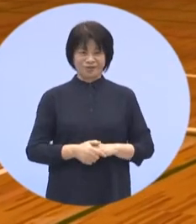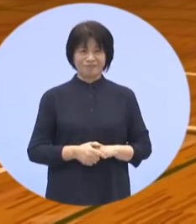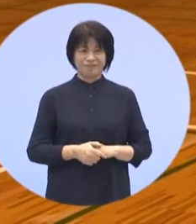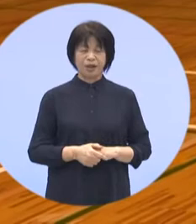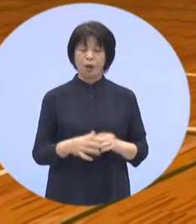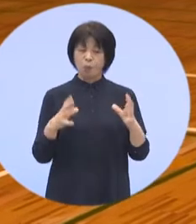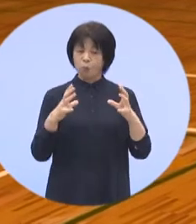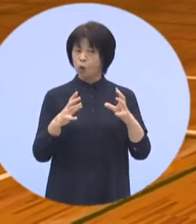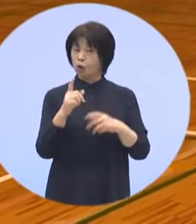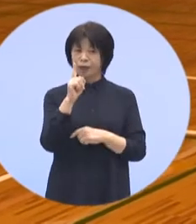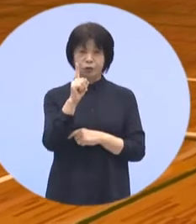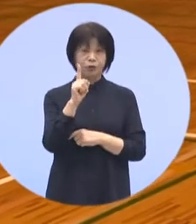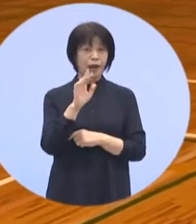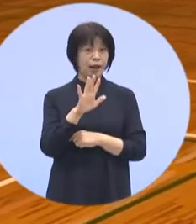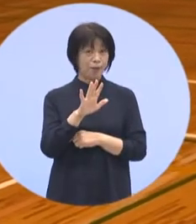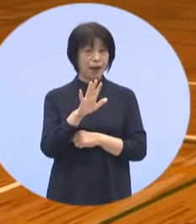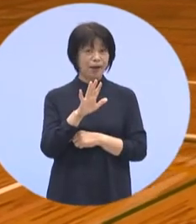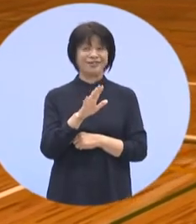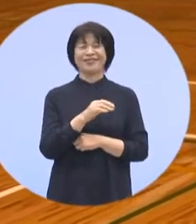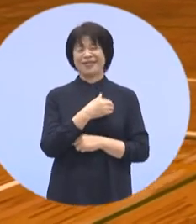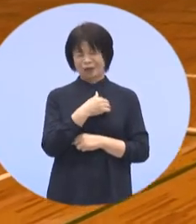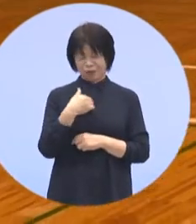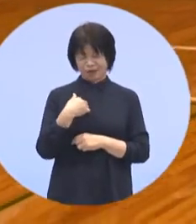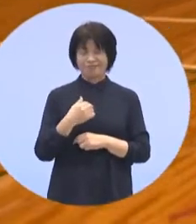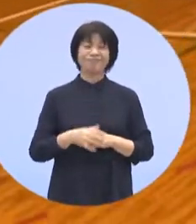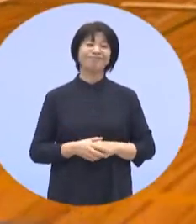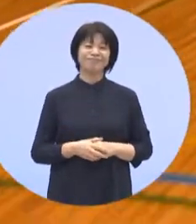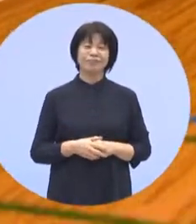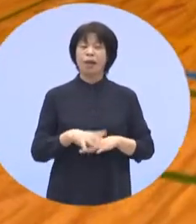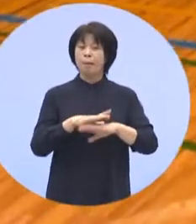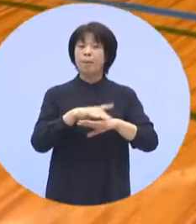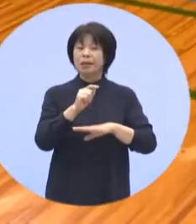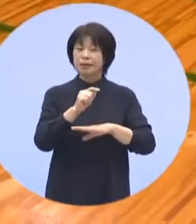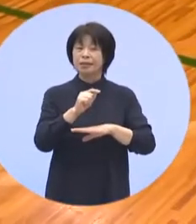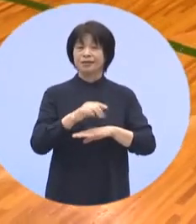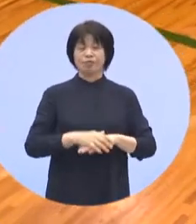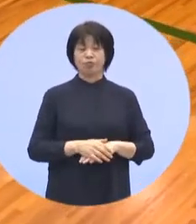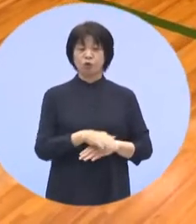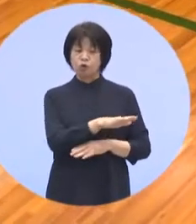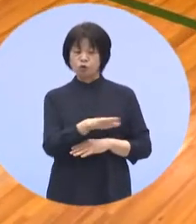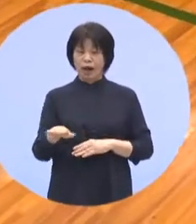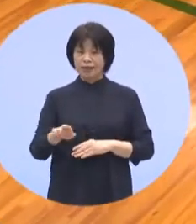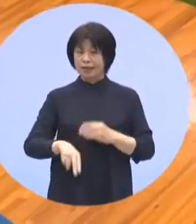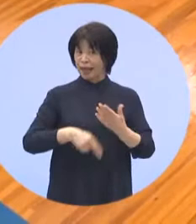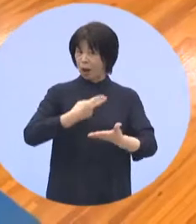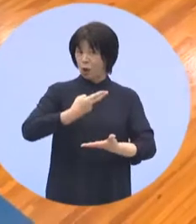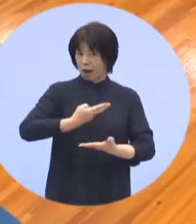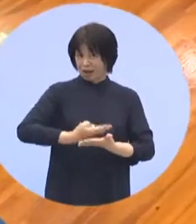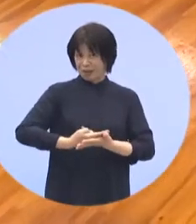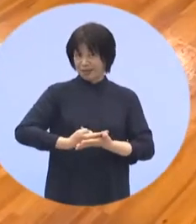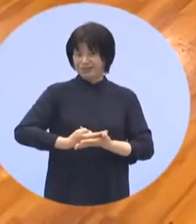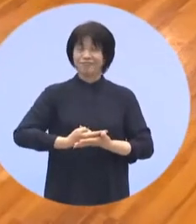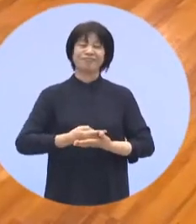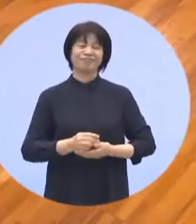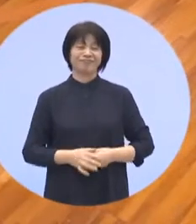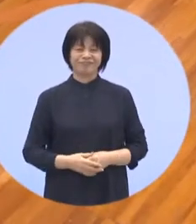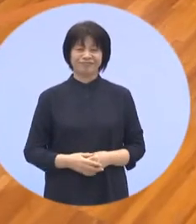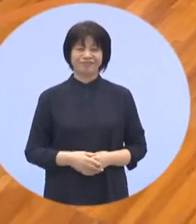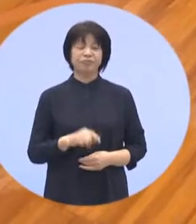つあればできるので皆さんぜひやってみてください。まず最初に床に寝っ転がります。